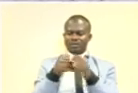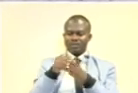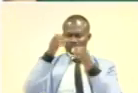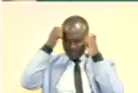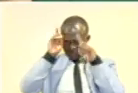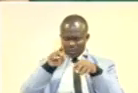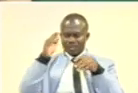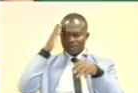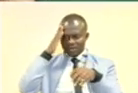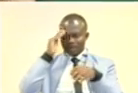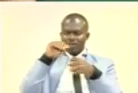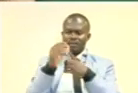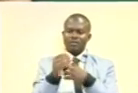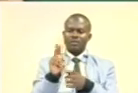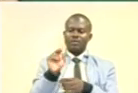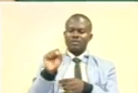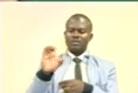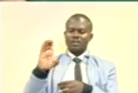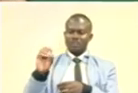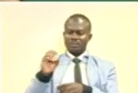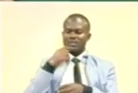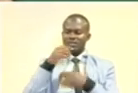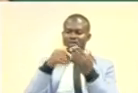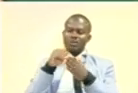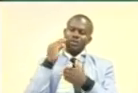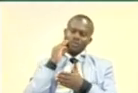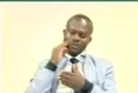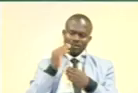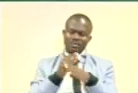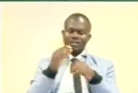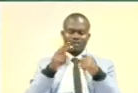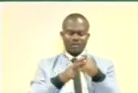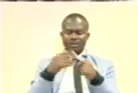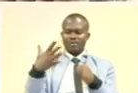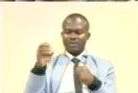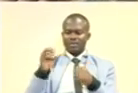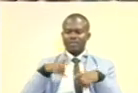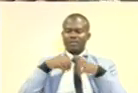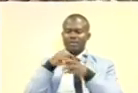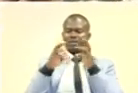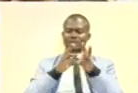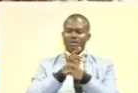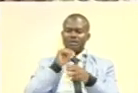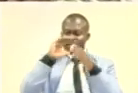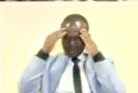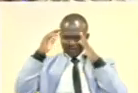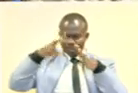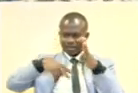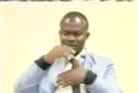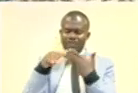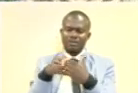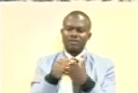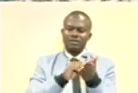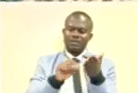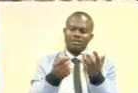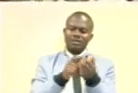burezi ubumenyi n'umuco UNESCO igaragaza ko miliyoni 750 z'abatuye isi batazi gusoma kwandika